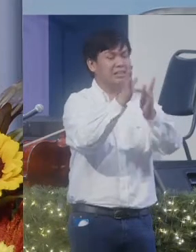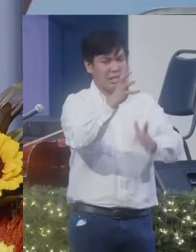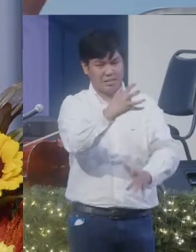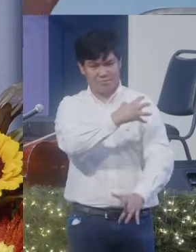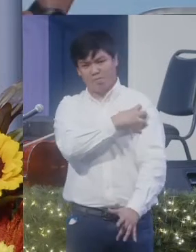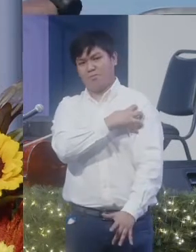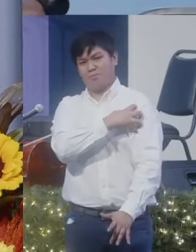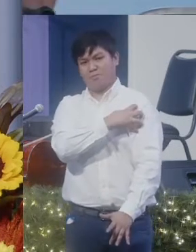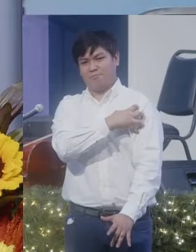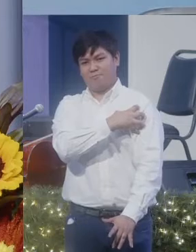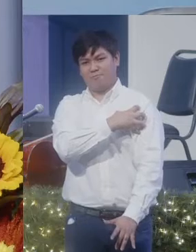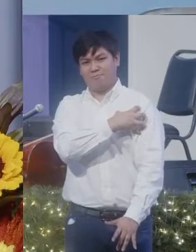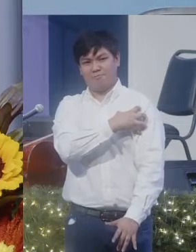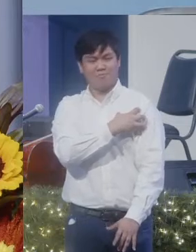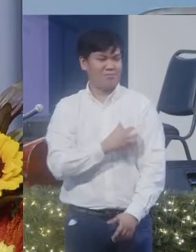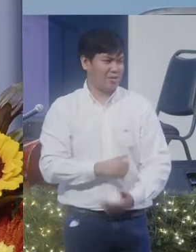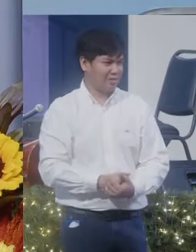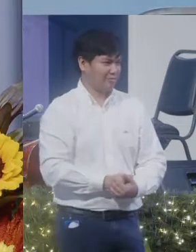So,